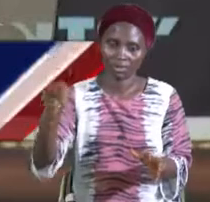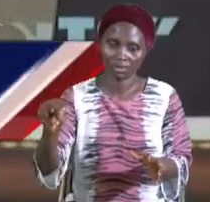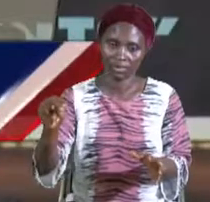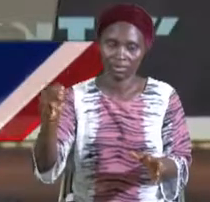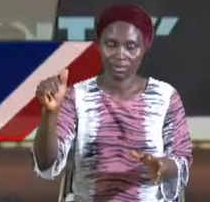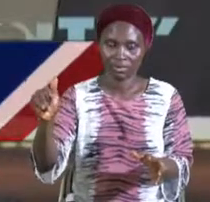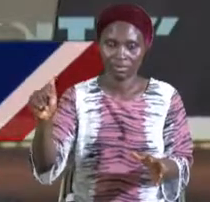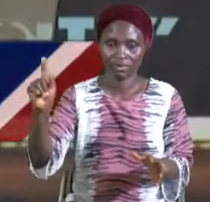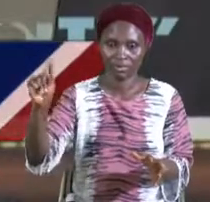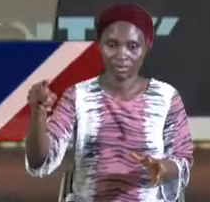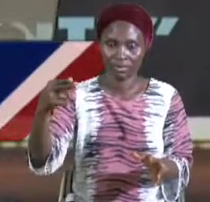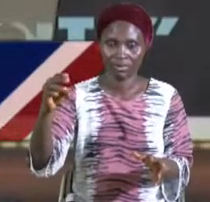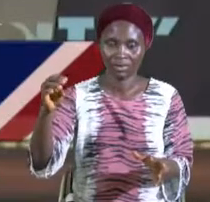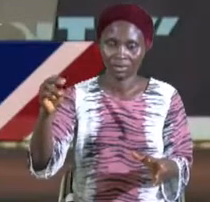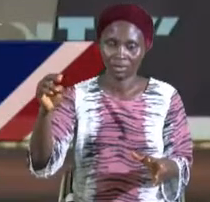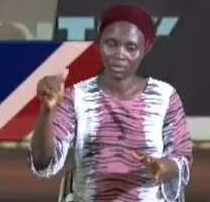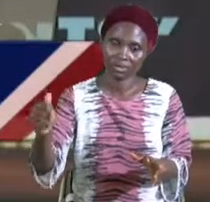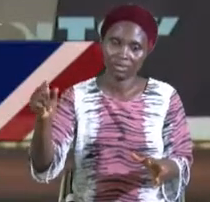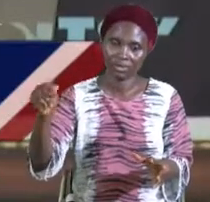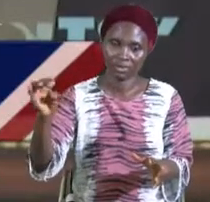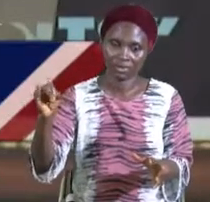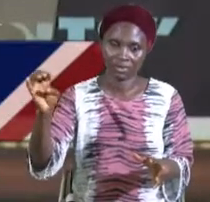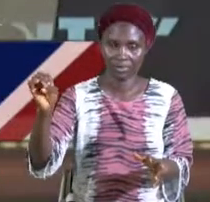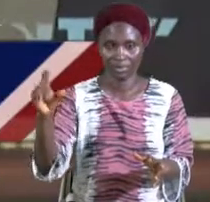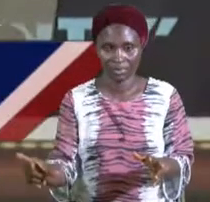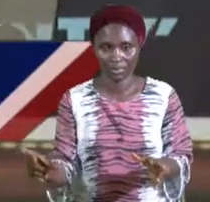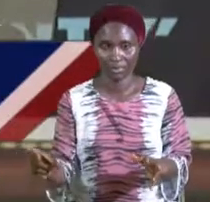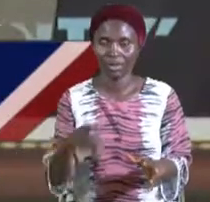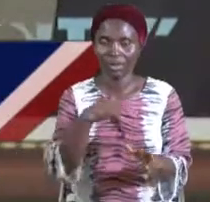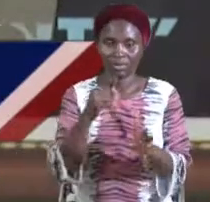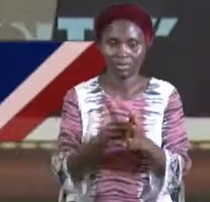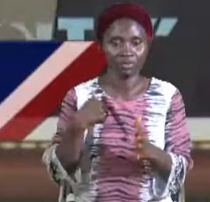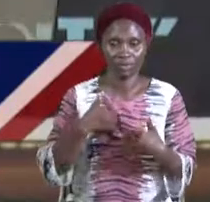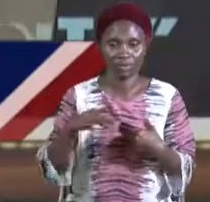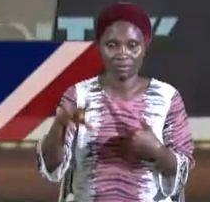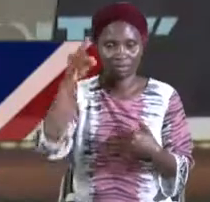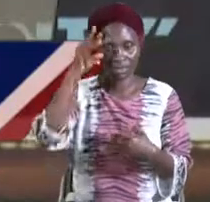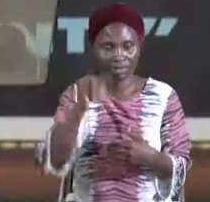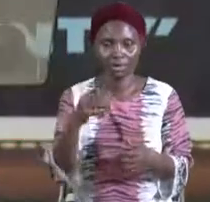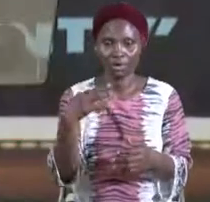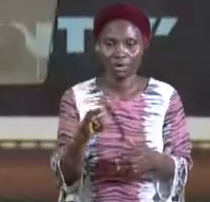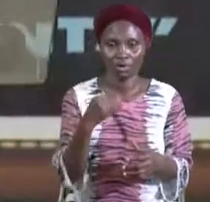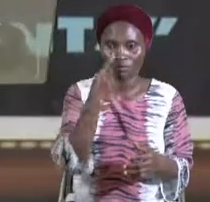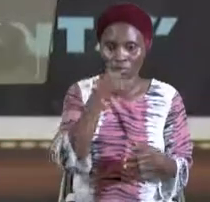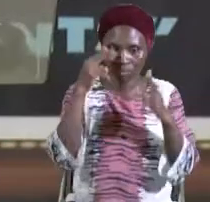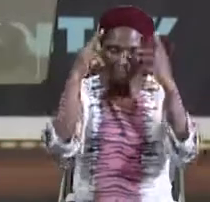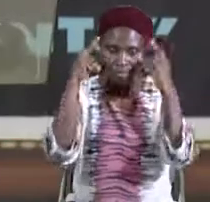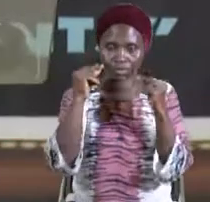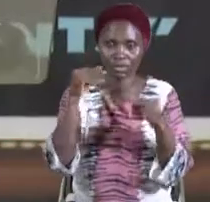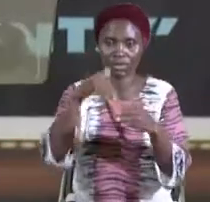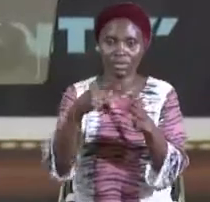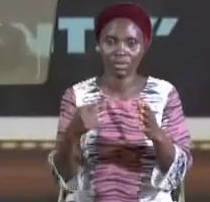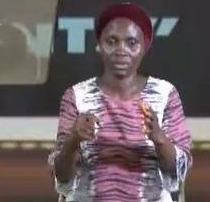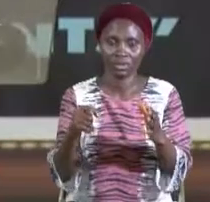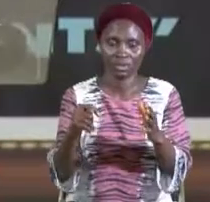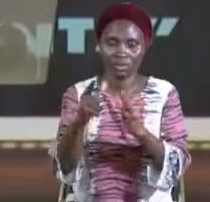Philippe rencontra Nathanaël et lui dit, « Nous avons trouvé celui de qui Moïse a écrit dans la loi et dont les prophètes ont parlé, Jésus de